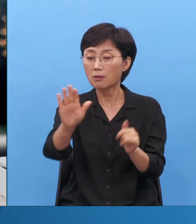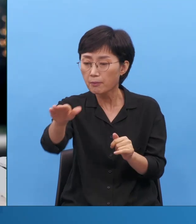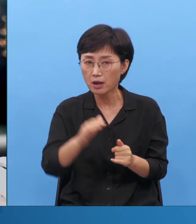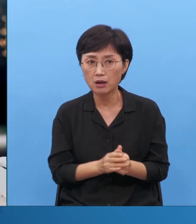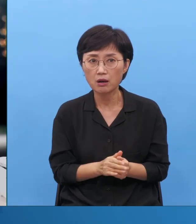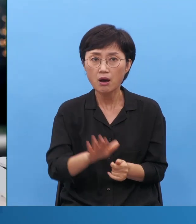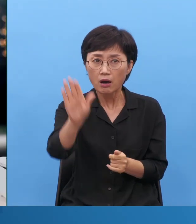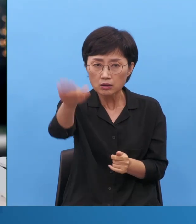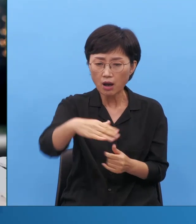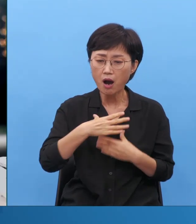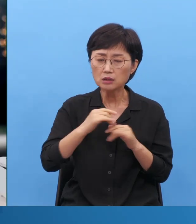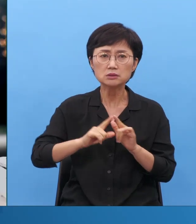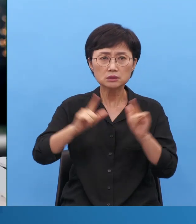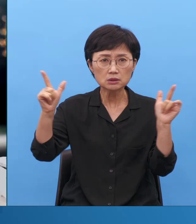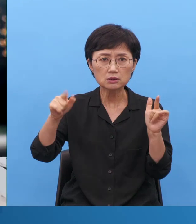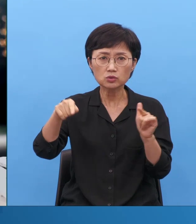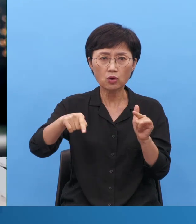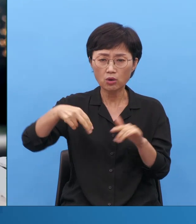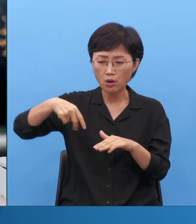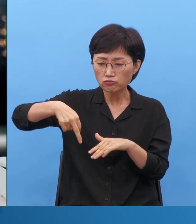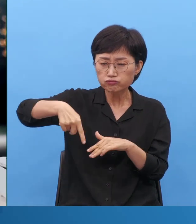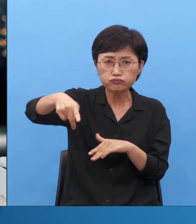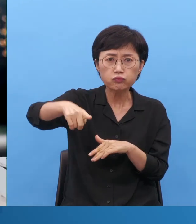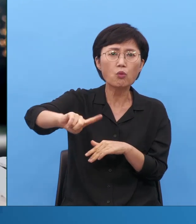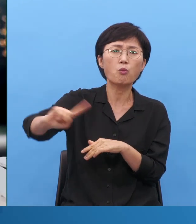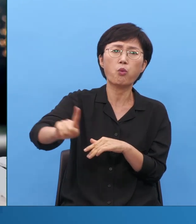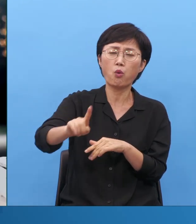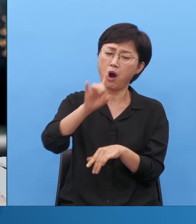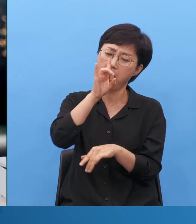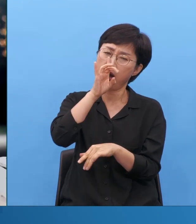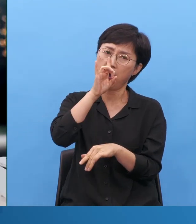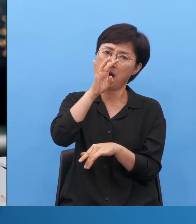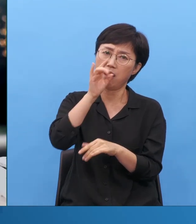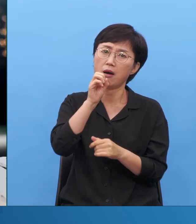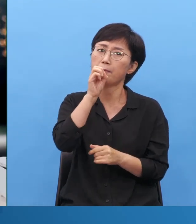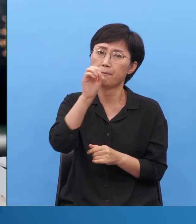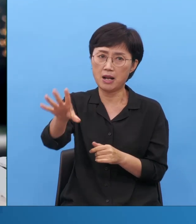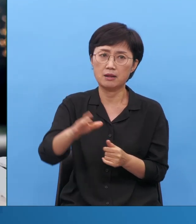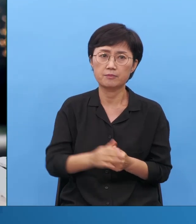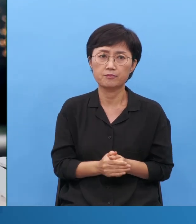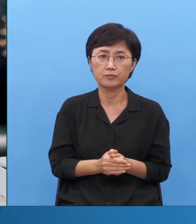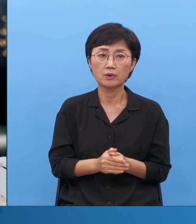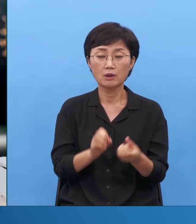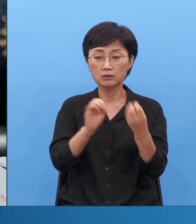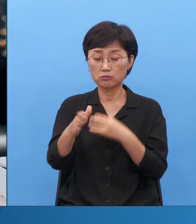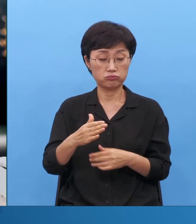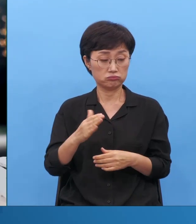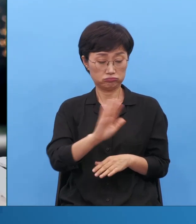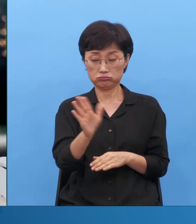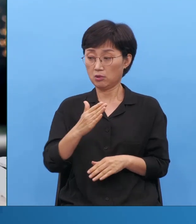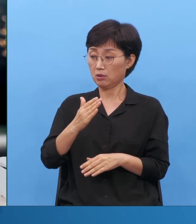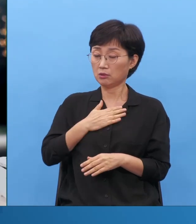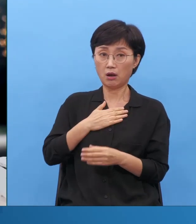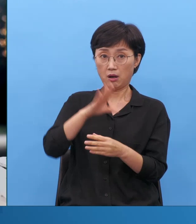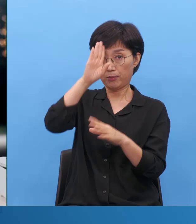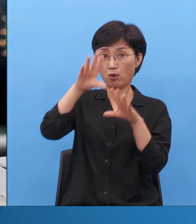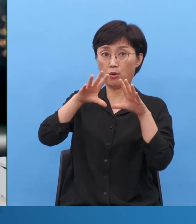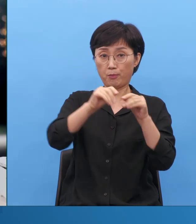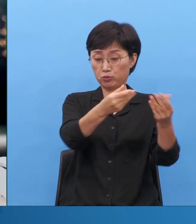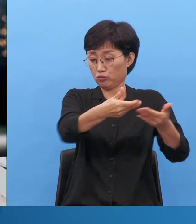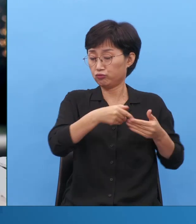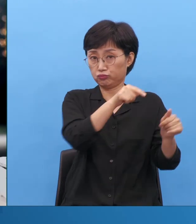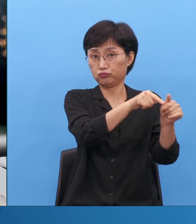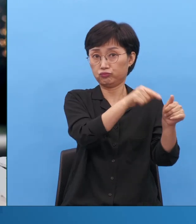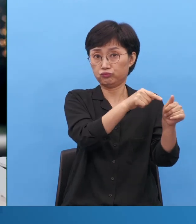이르되 안식일인데 내가 자리를 들고 가는 것이 옳지 아니하니라. 대답하되 나를 낫게